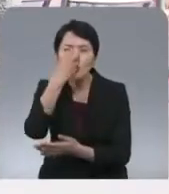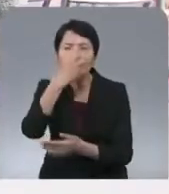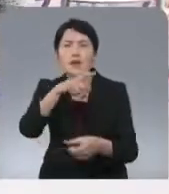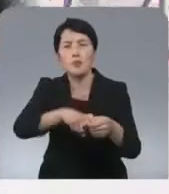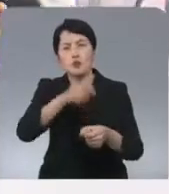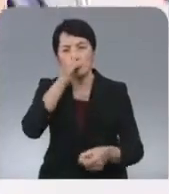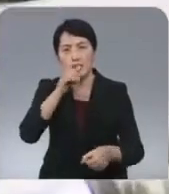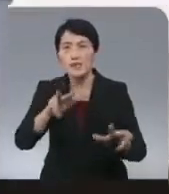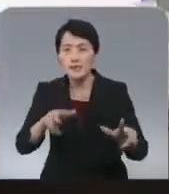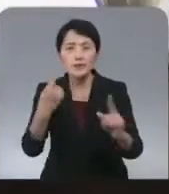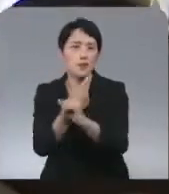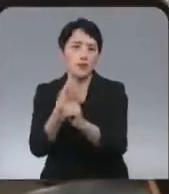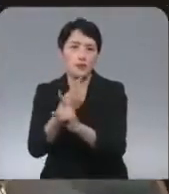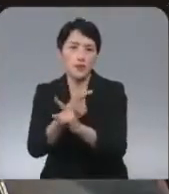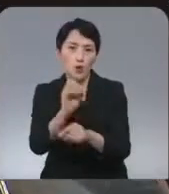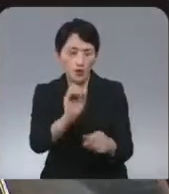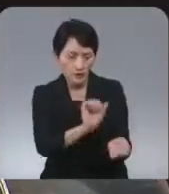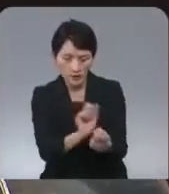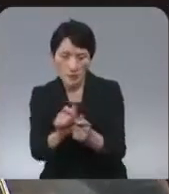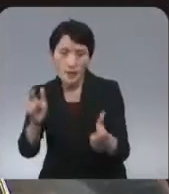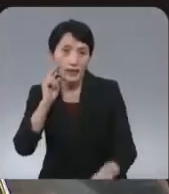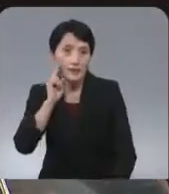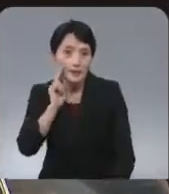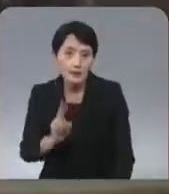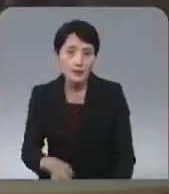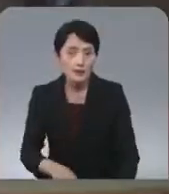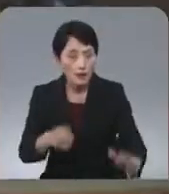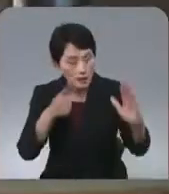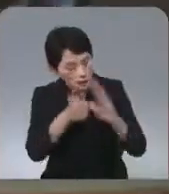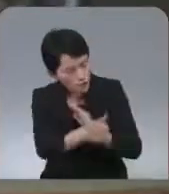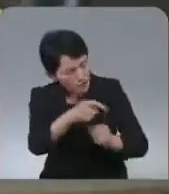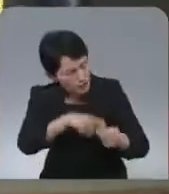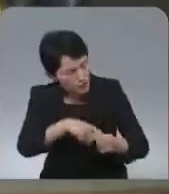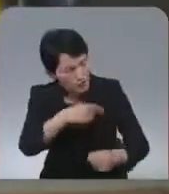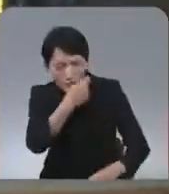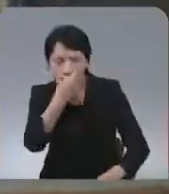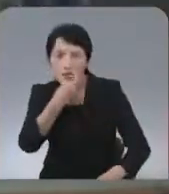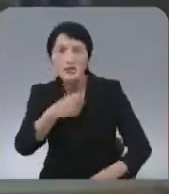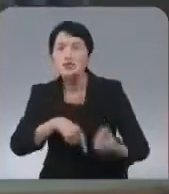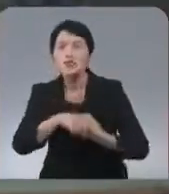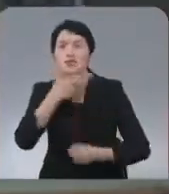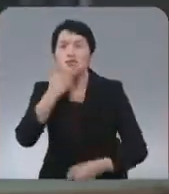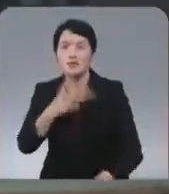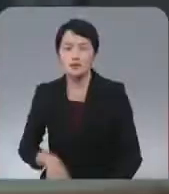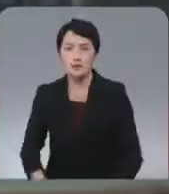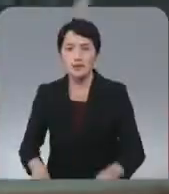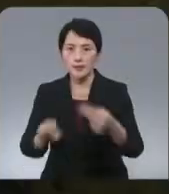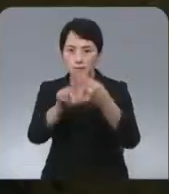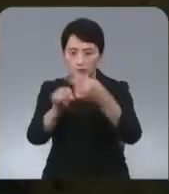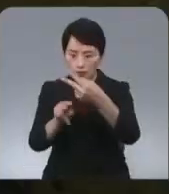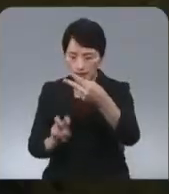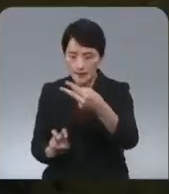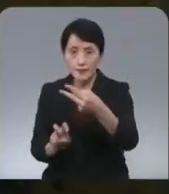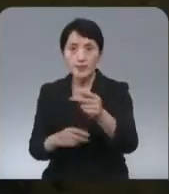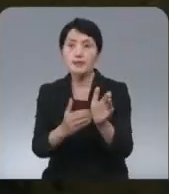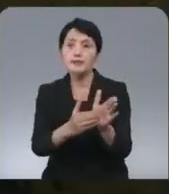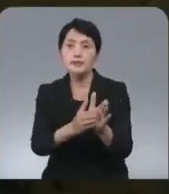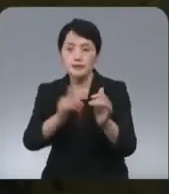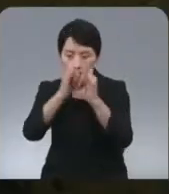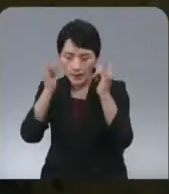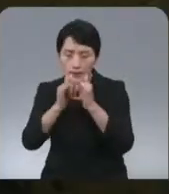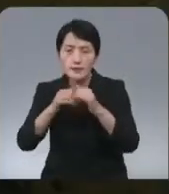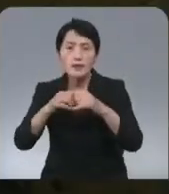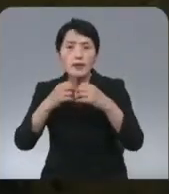доработать детали смягчение правил социального дистанцирования он напомнил о том что владельцы малого бизнеса испытывают финансовые трудности